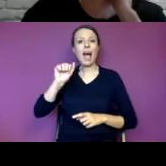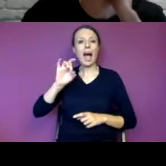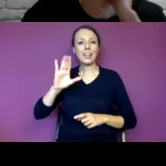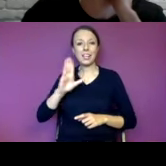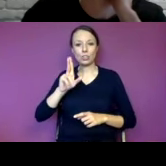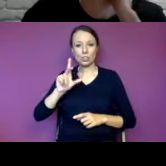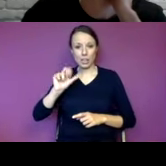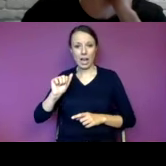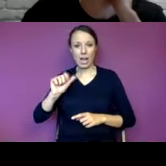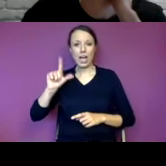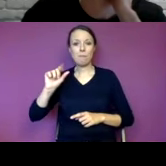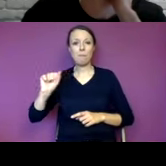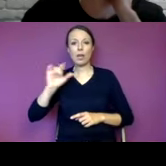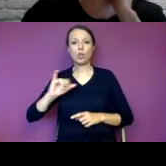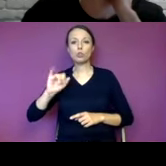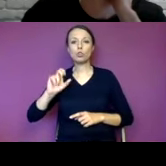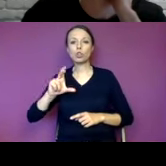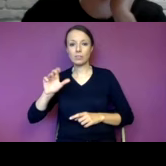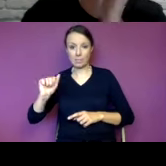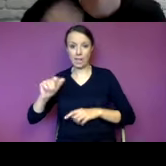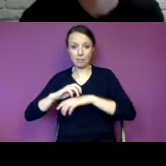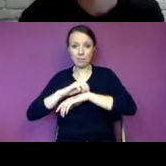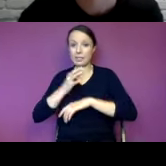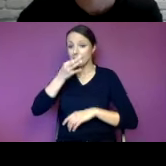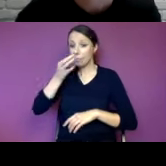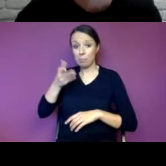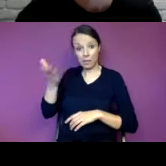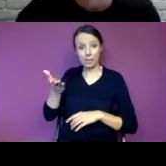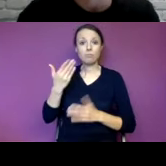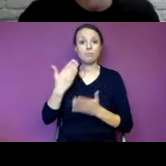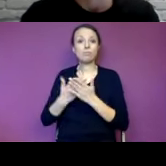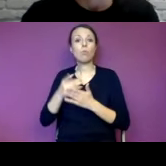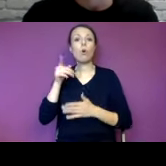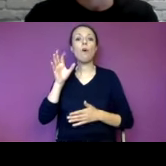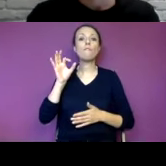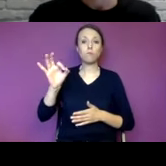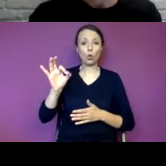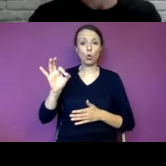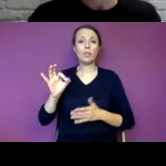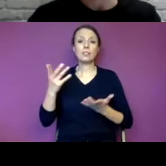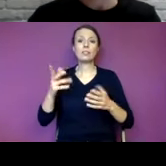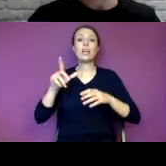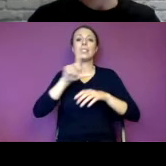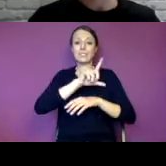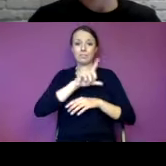zajmowałaś się wsią w swoich publikacjach Wędrowny Zakład Fotograficzny, ale też